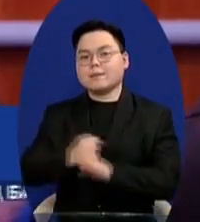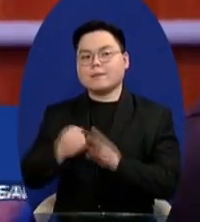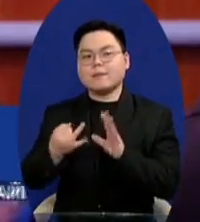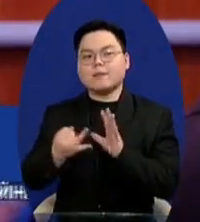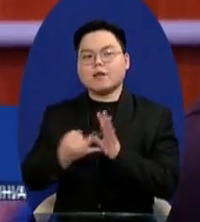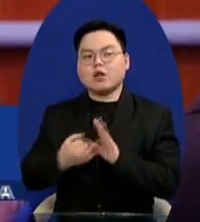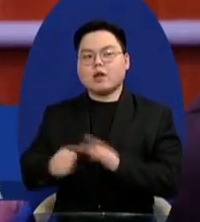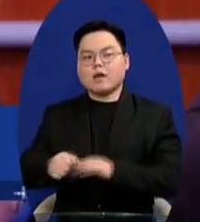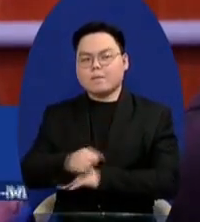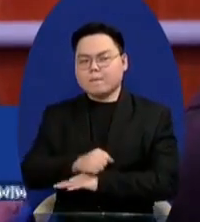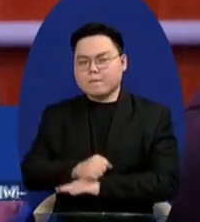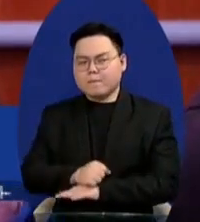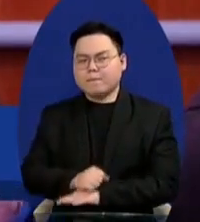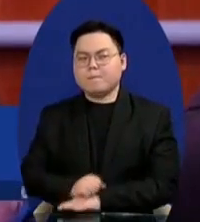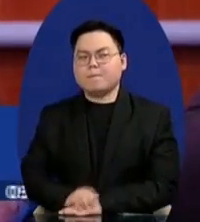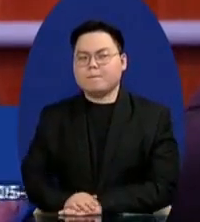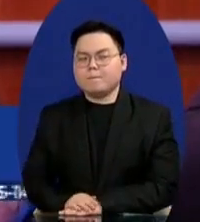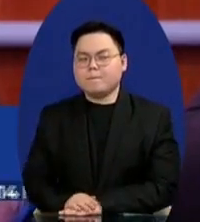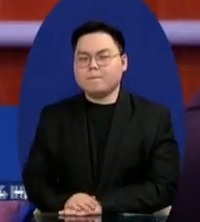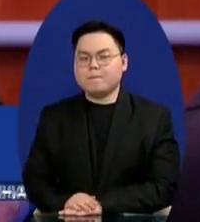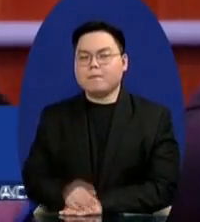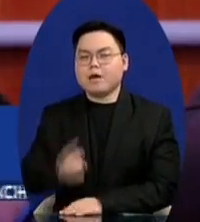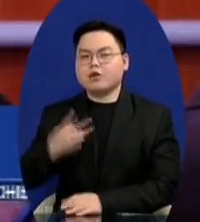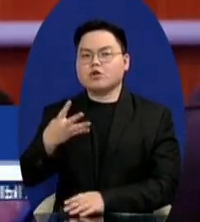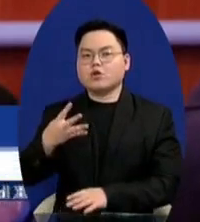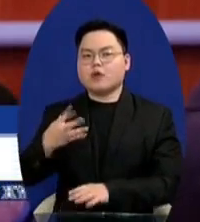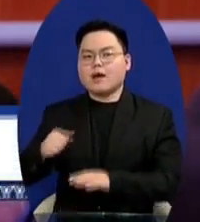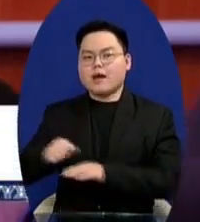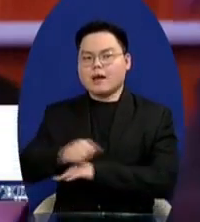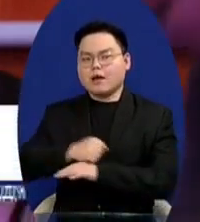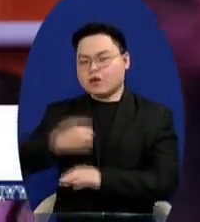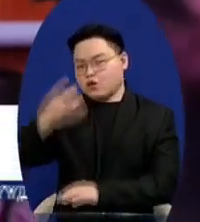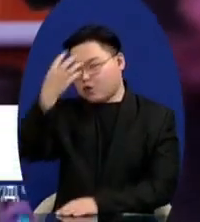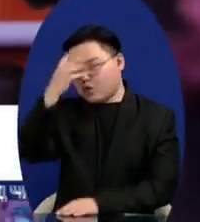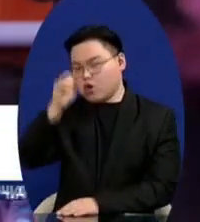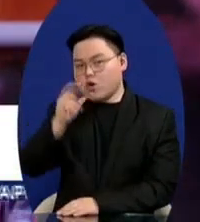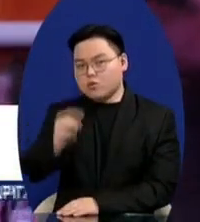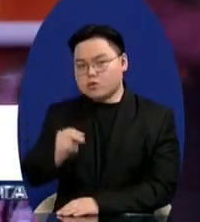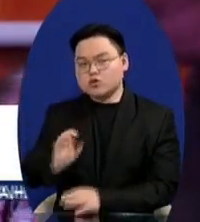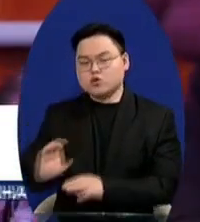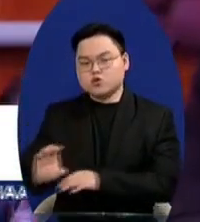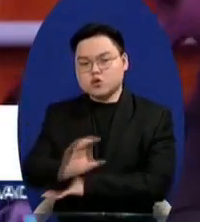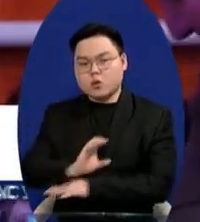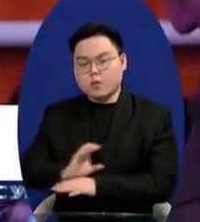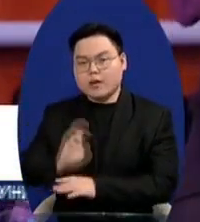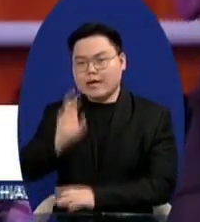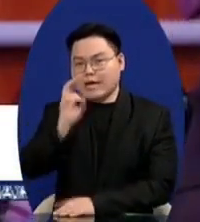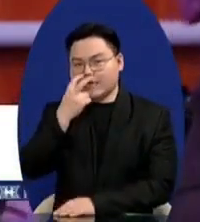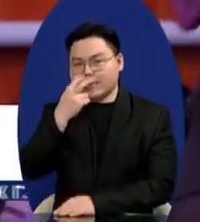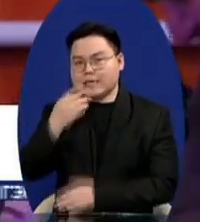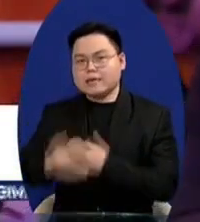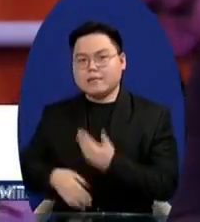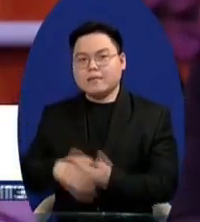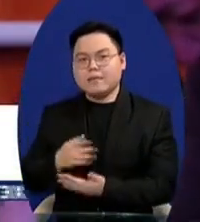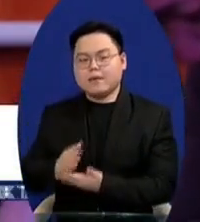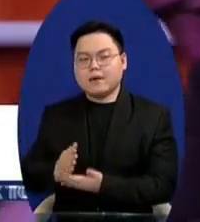хувьд шилжээд 14 аймаг нь орон нутгийн төрийн эмчд сумын эмчийн хяналтанд ор явж